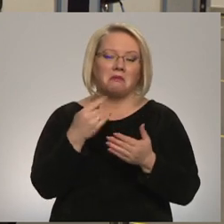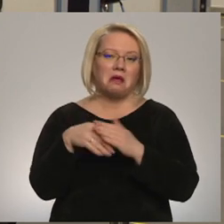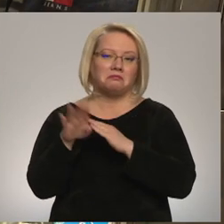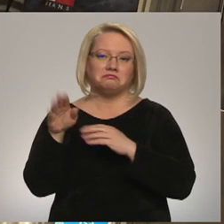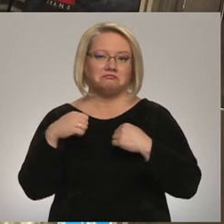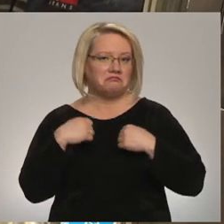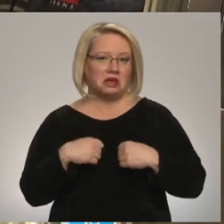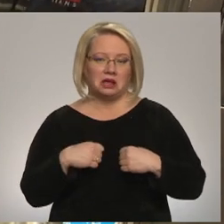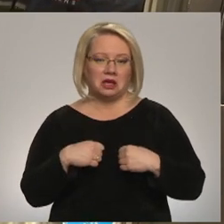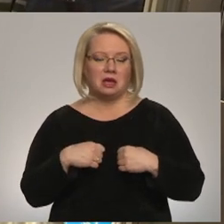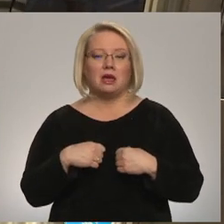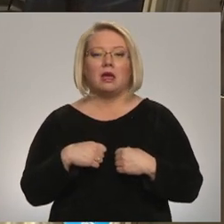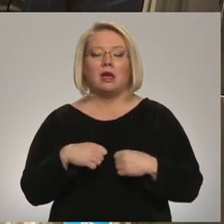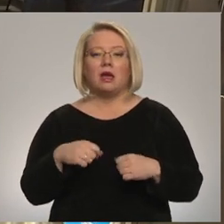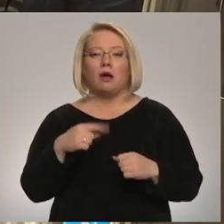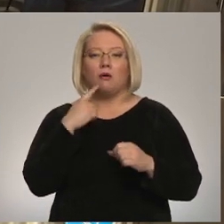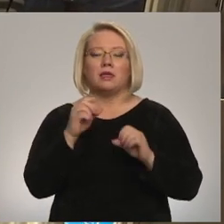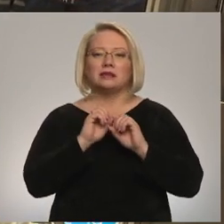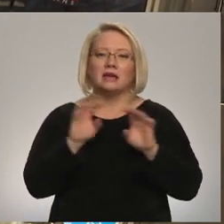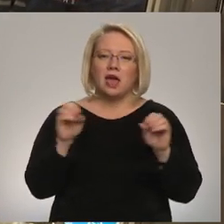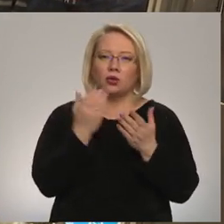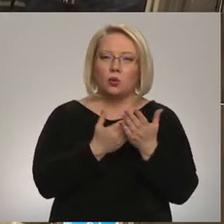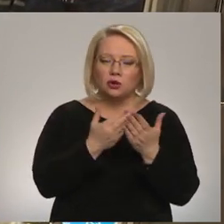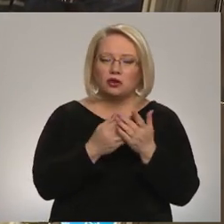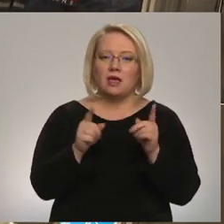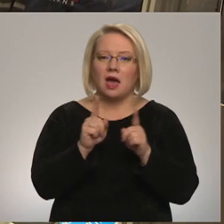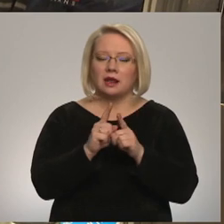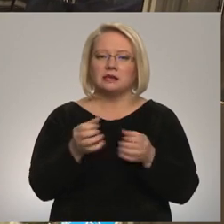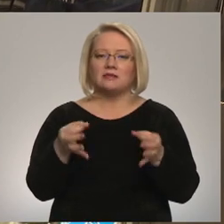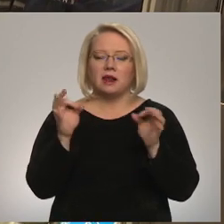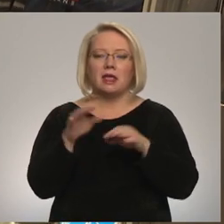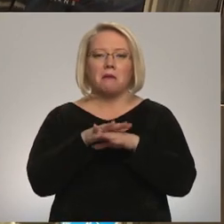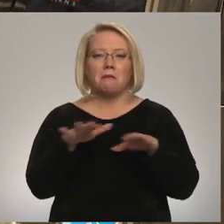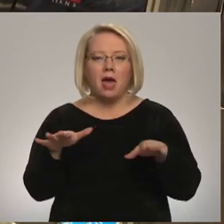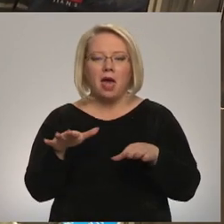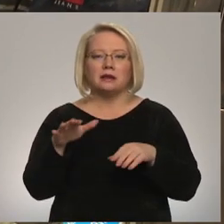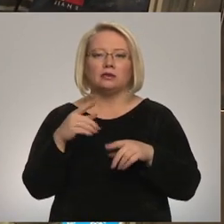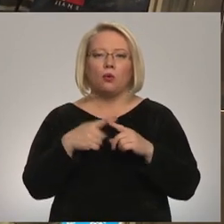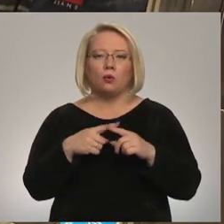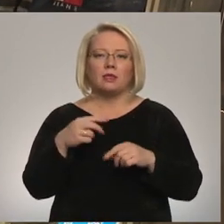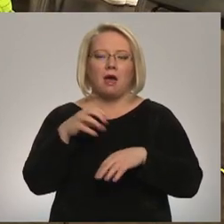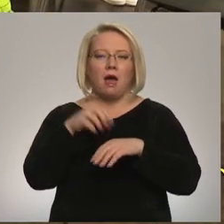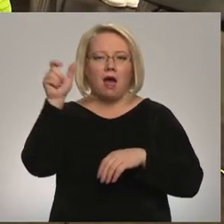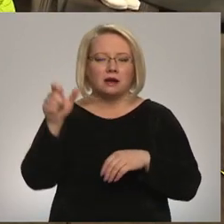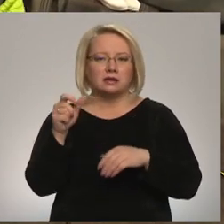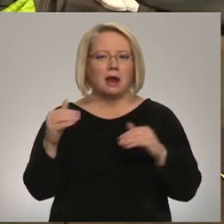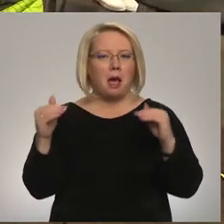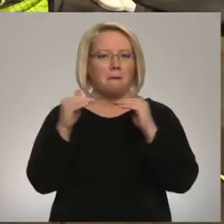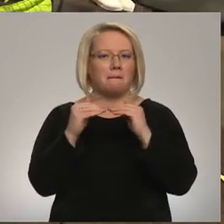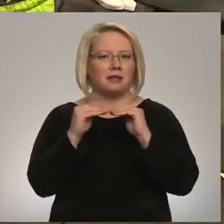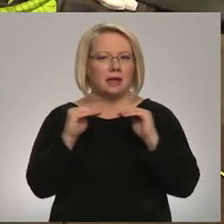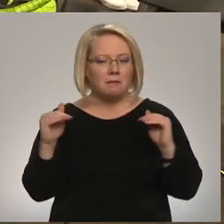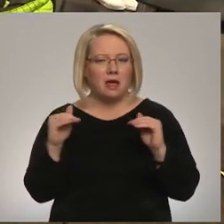pēc tam. Atskaitot skaidrošanu, svarīgi, lai ārsts ar bērnu būtu vienā līmenī, tāpēc daktere Popeiko apsēžas